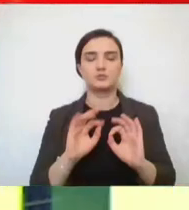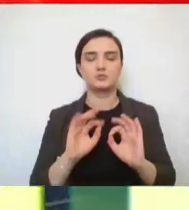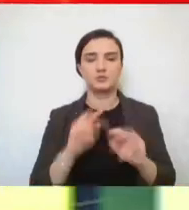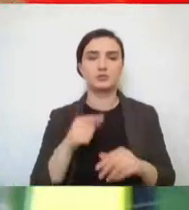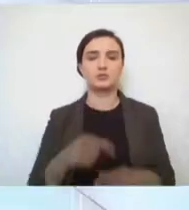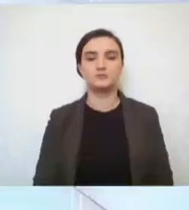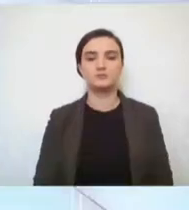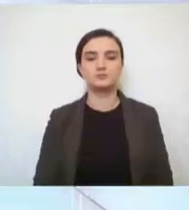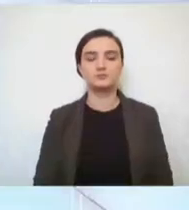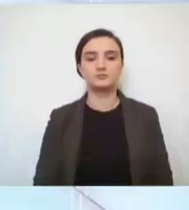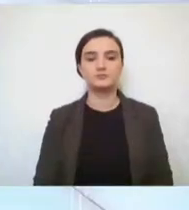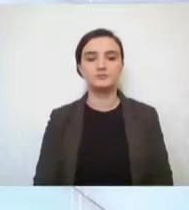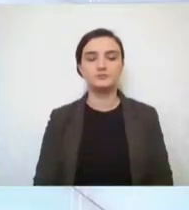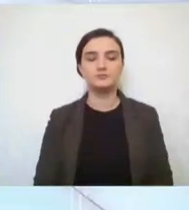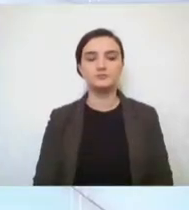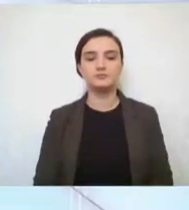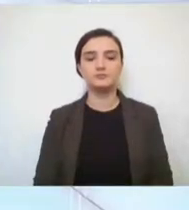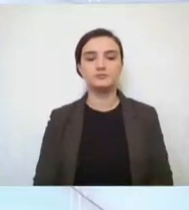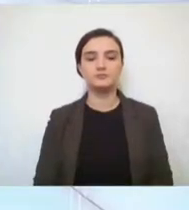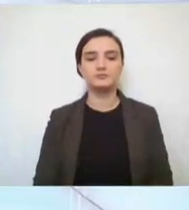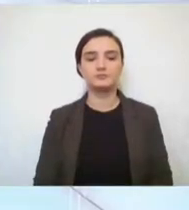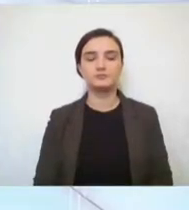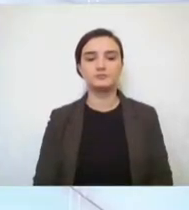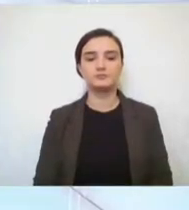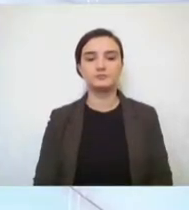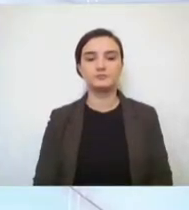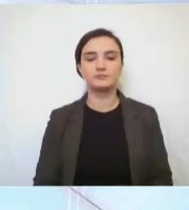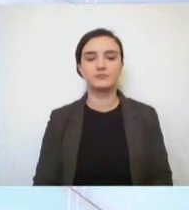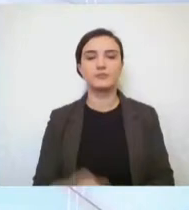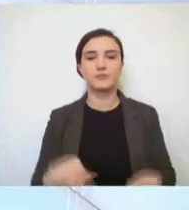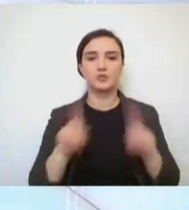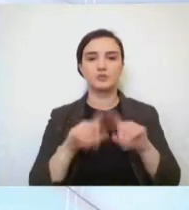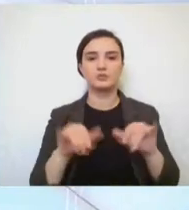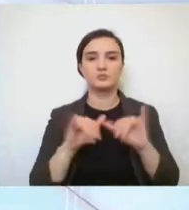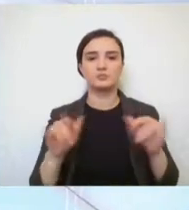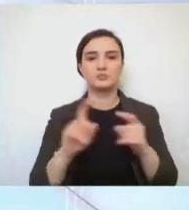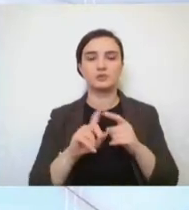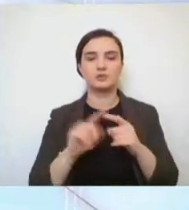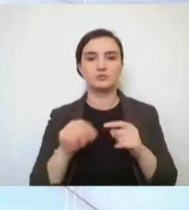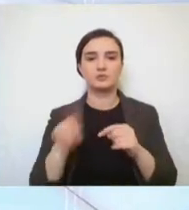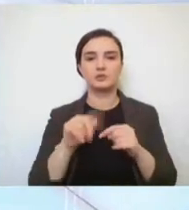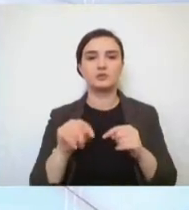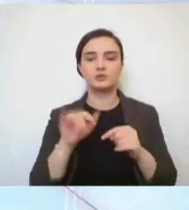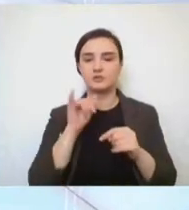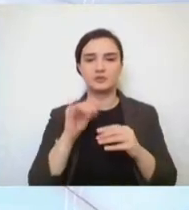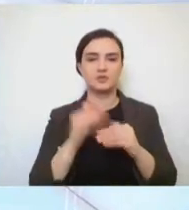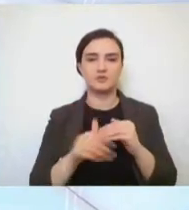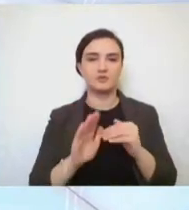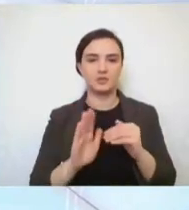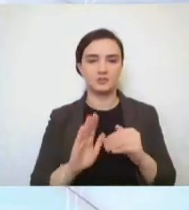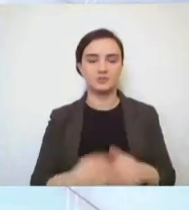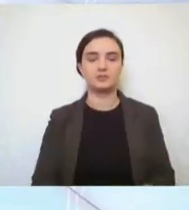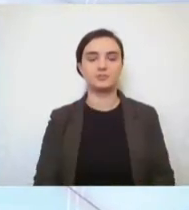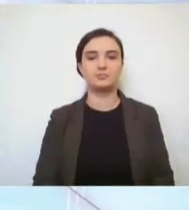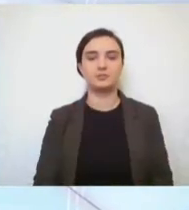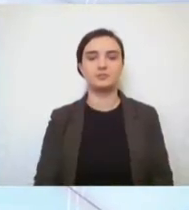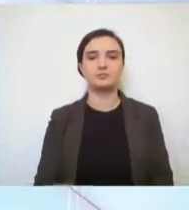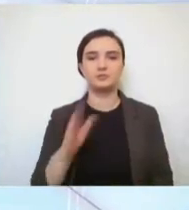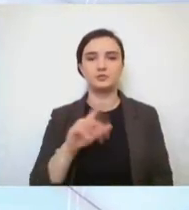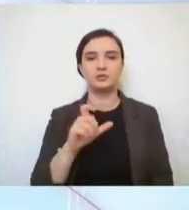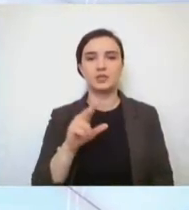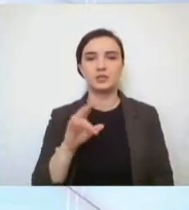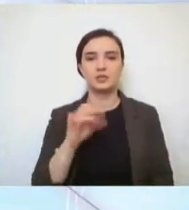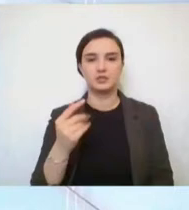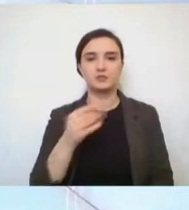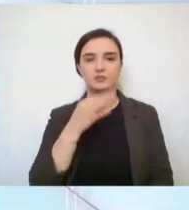რომ გავექცეთ რეალობას და მათ შორის პანდემიასაც, რომელსაც ვერსად დავემარებით. მოდით ელენეს რამდენიმე კითხვა გვაქვს. ხო, ხომ